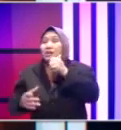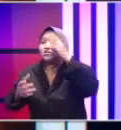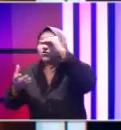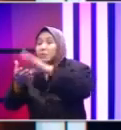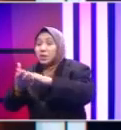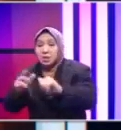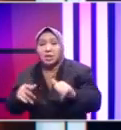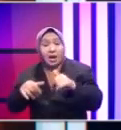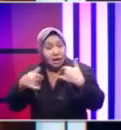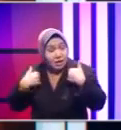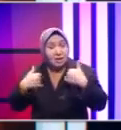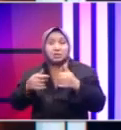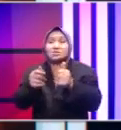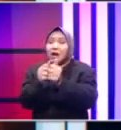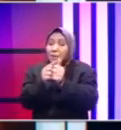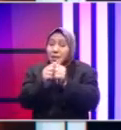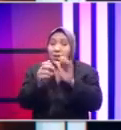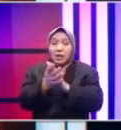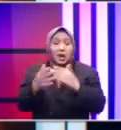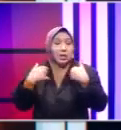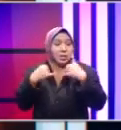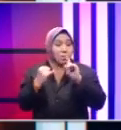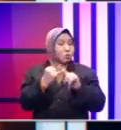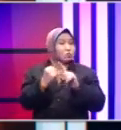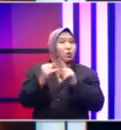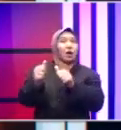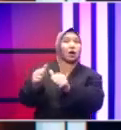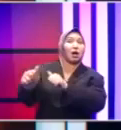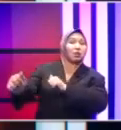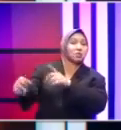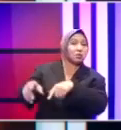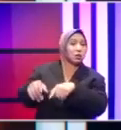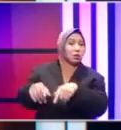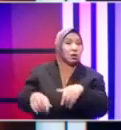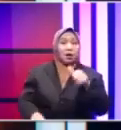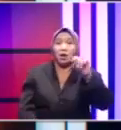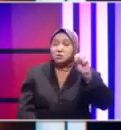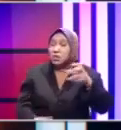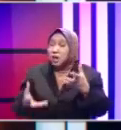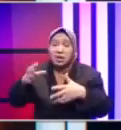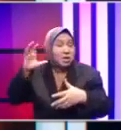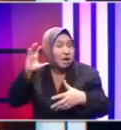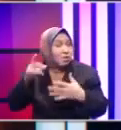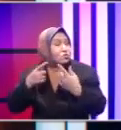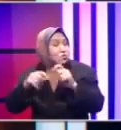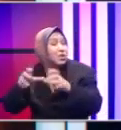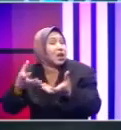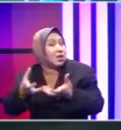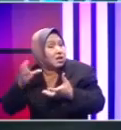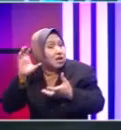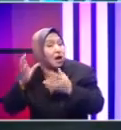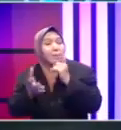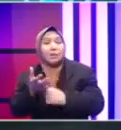berada di dalam rumah yang sama tetapi Aisyah berada di penjuru wajah jauh sikit Aisyah kete Aku nak dengar pun aku coba Enak dengar